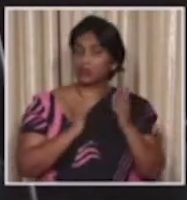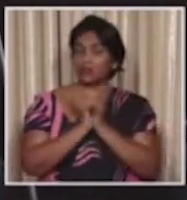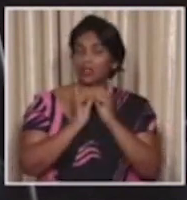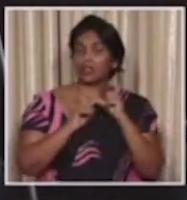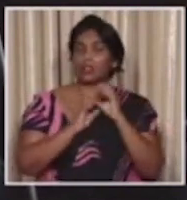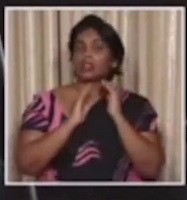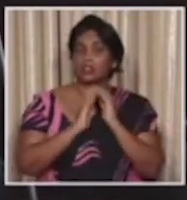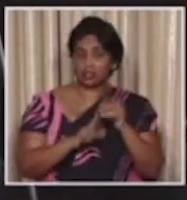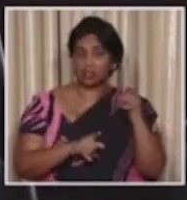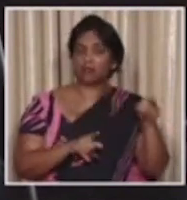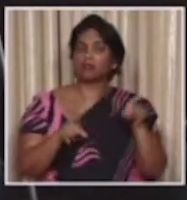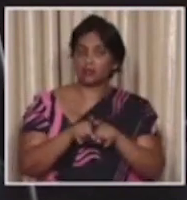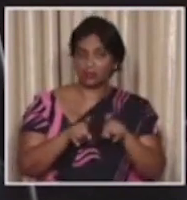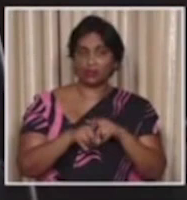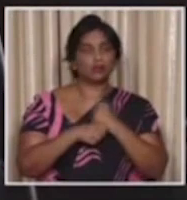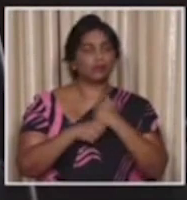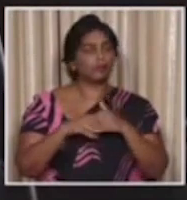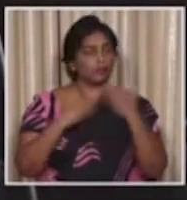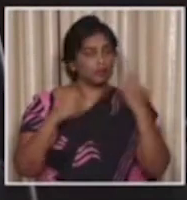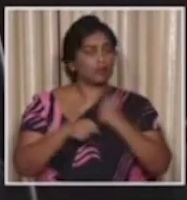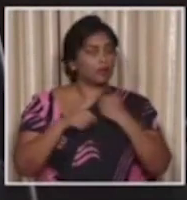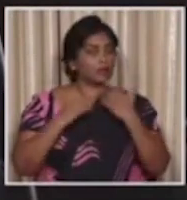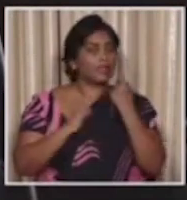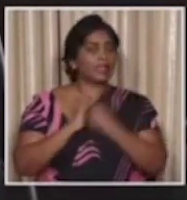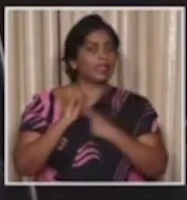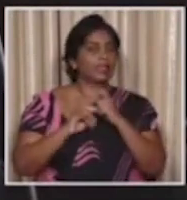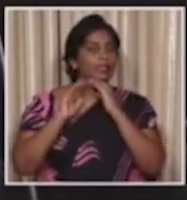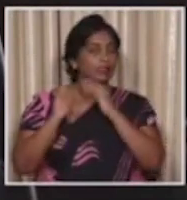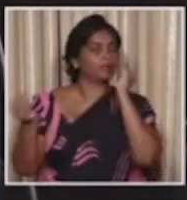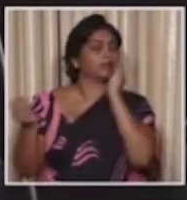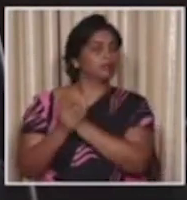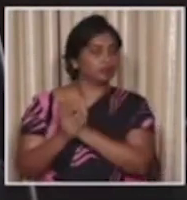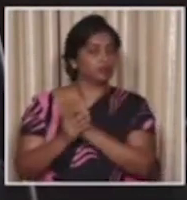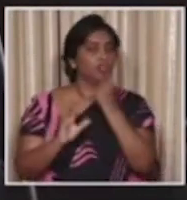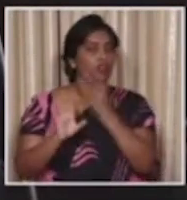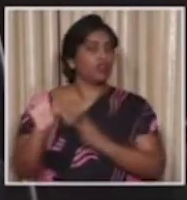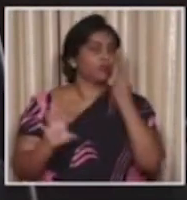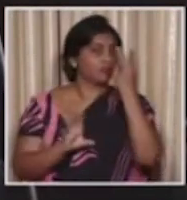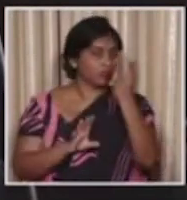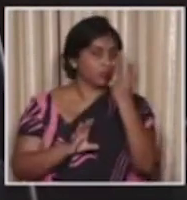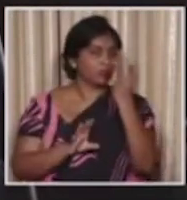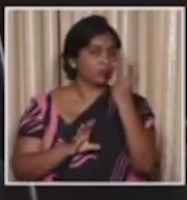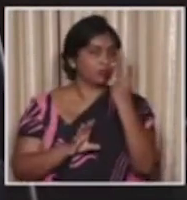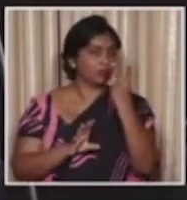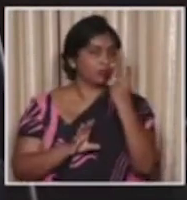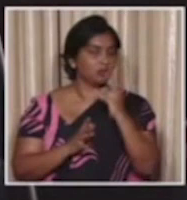වනජීවි දෙපාර්තමේන්තුවෙන් තමයි ගැසට් කරේ. ගැසට් කළ නීතිපති දෙපාර්තමේන්තුවට යවලා අවුරුදු දෙකක් වෙනවා දැන්.